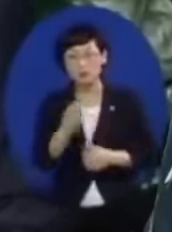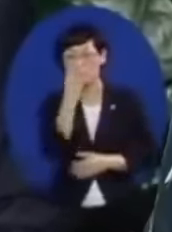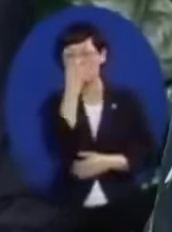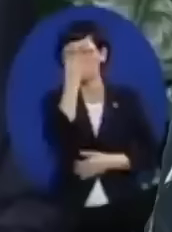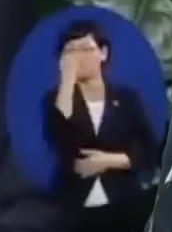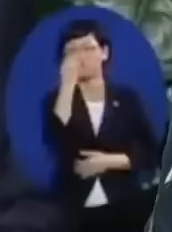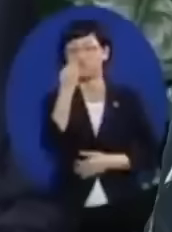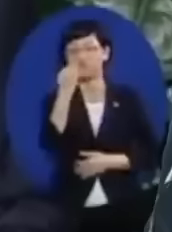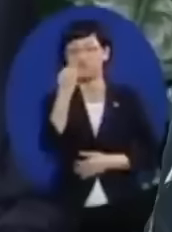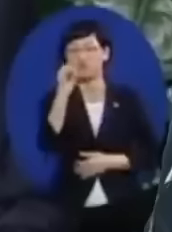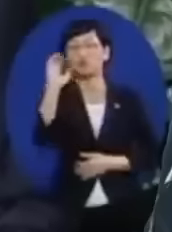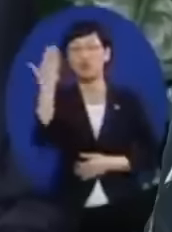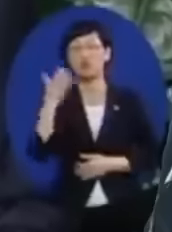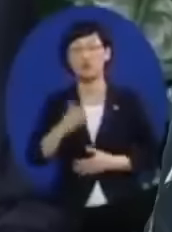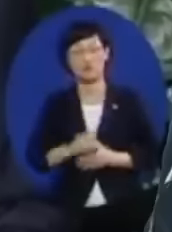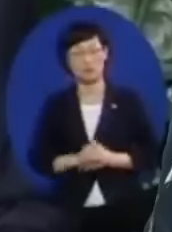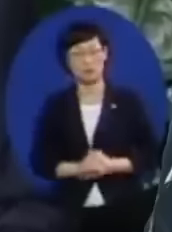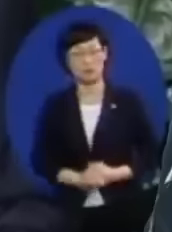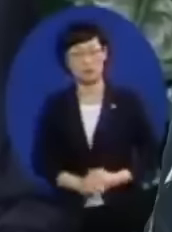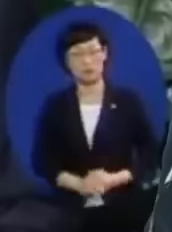교만해지지 않을 수 없어요.